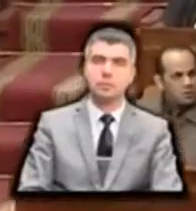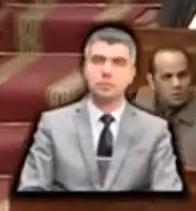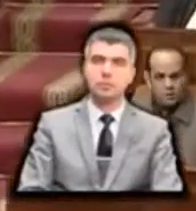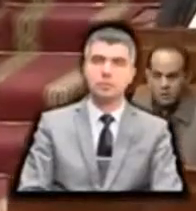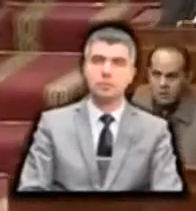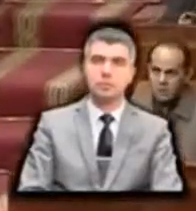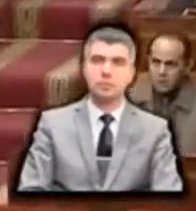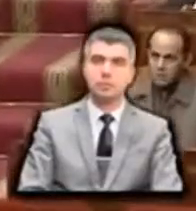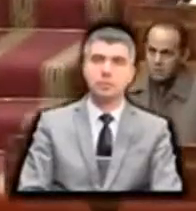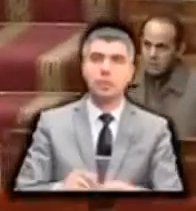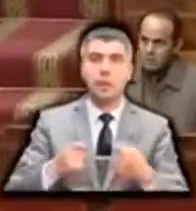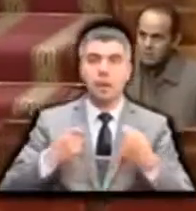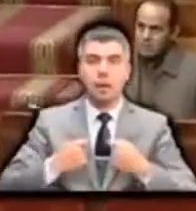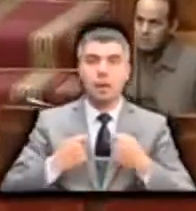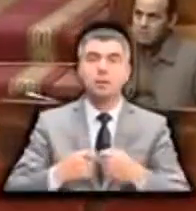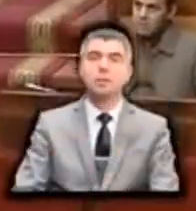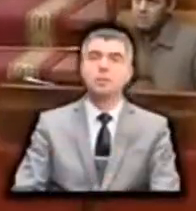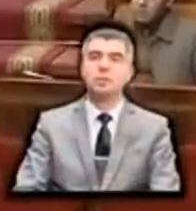السيد الرئيس،